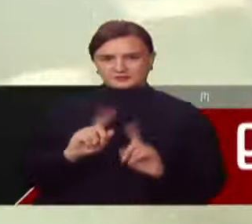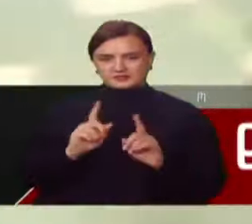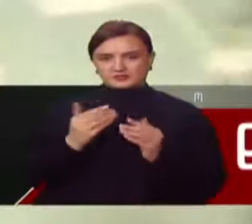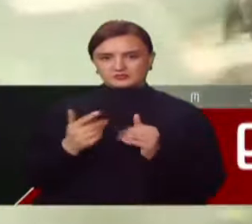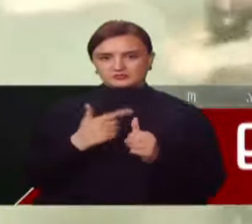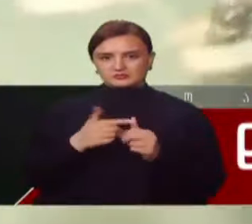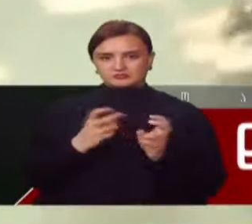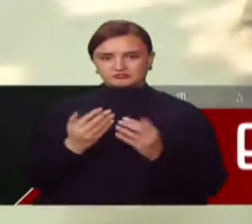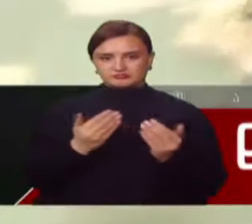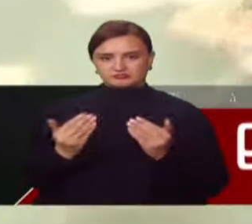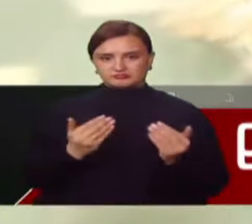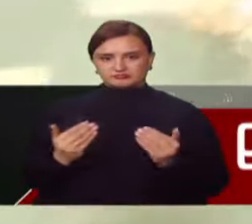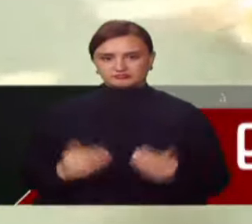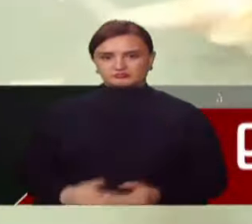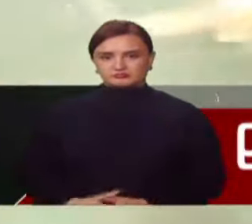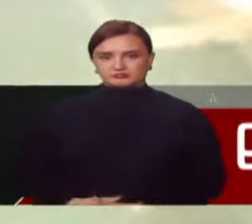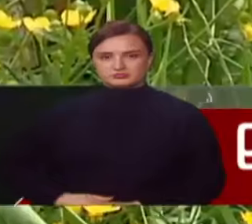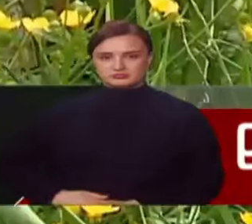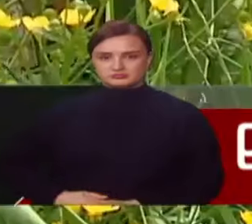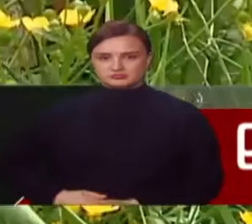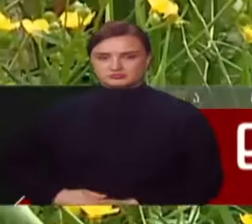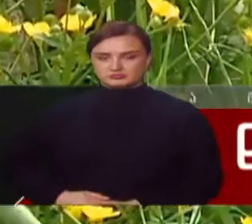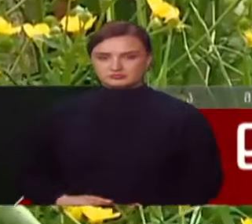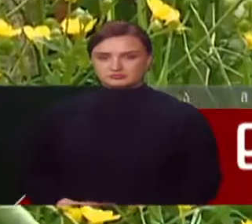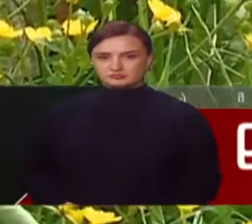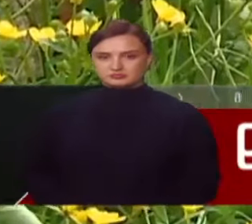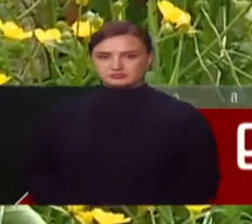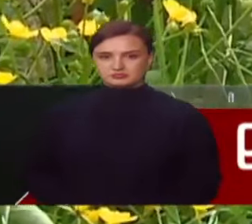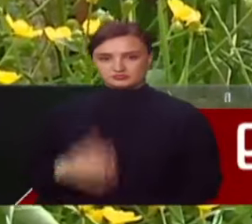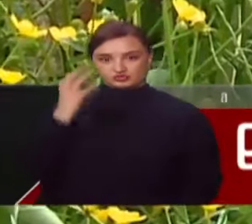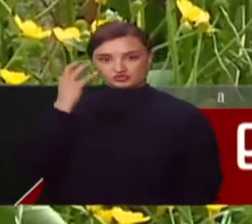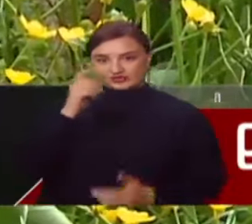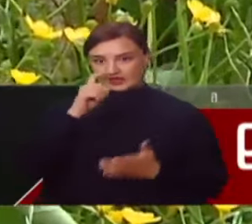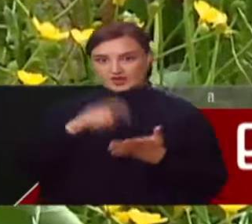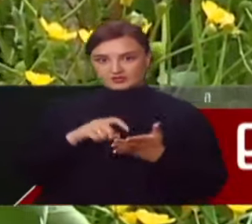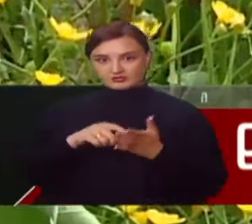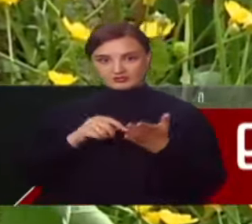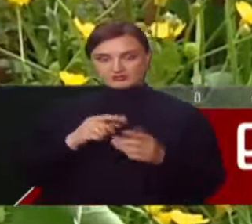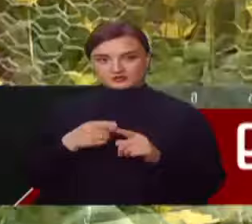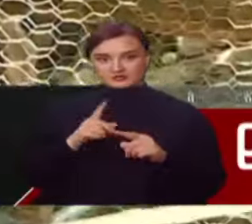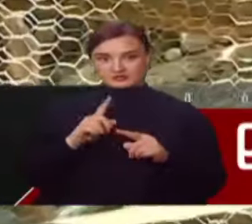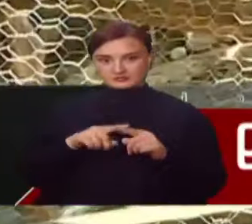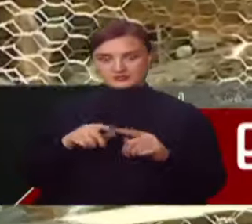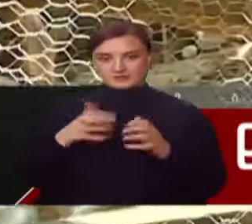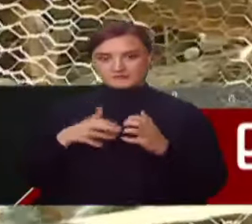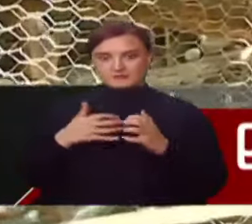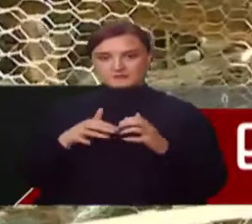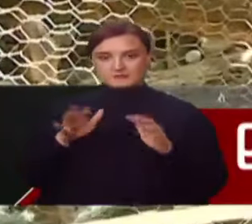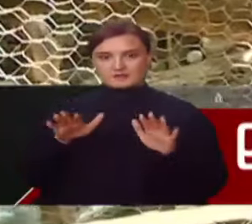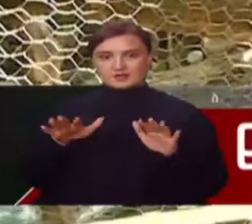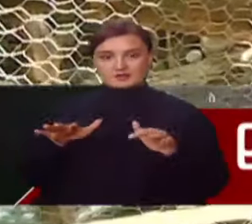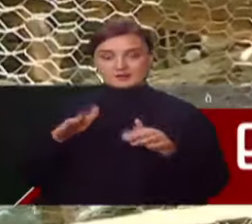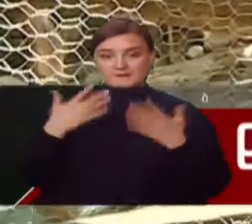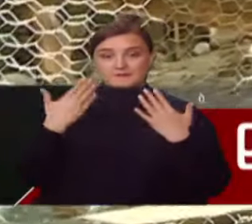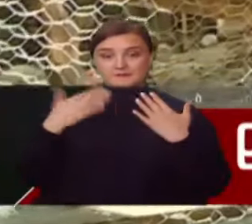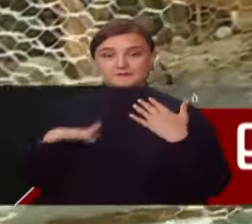ასევე როდაილენდის შინდისფერი ბუმბულის მქონე და აი ამ ცემანის შავი ქათმის ჯიშები. ფრინველთა პარკის ბინადართა შორის